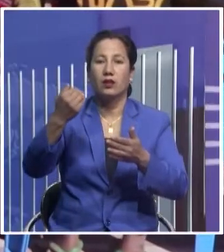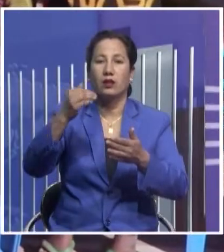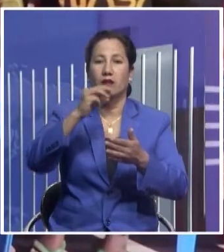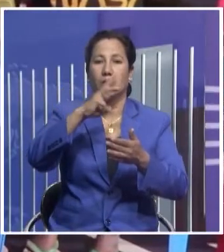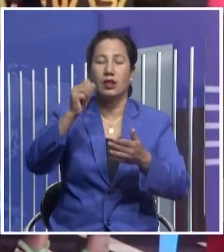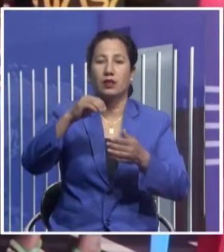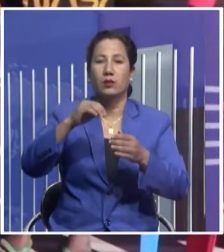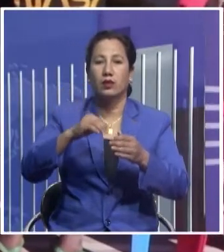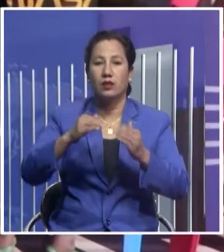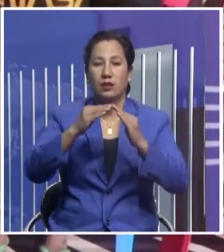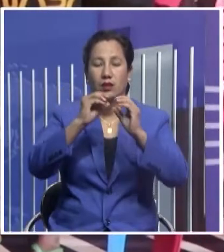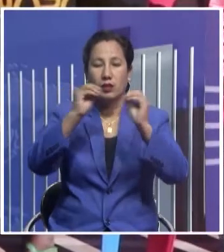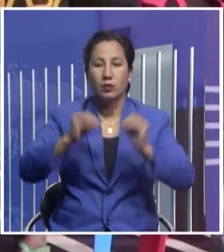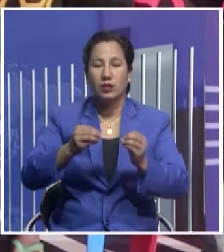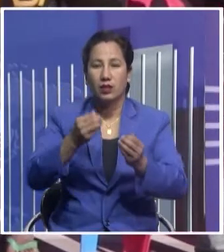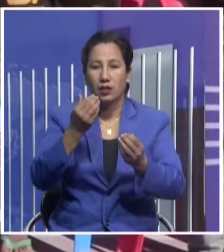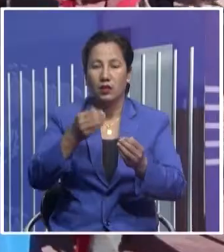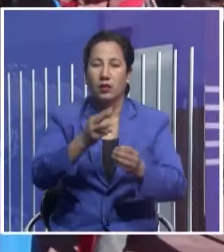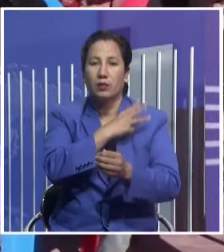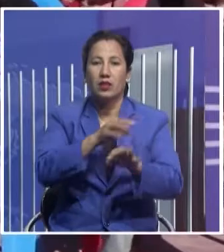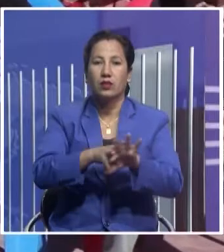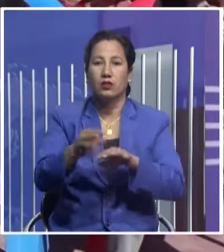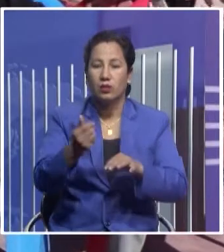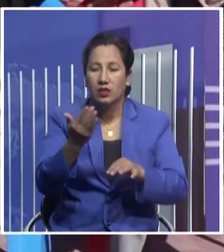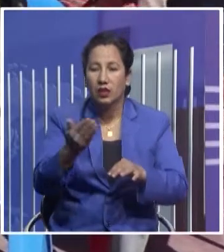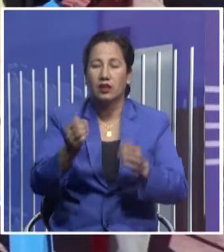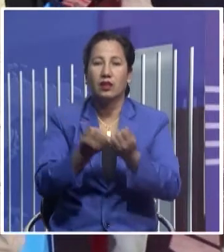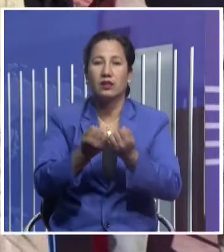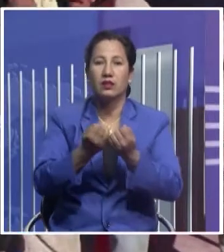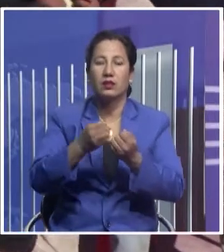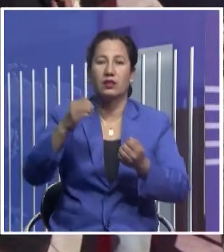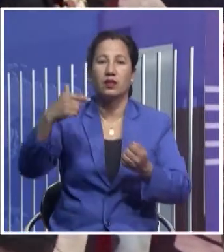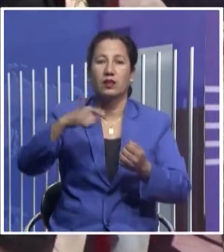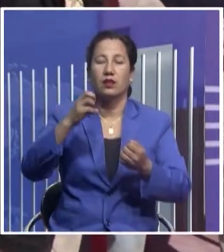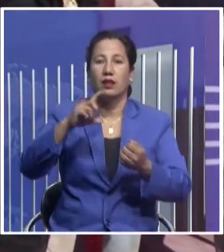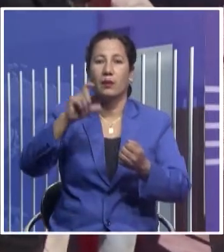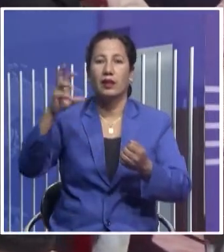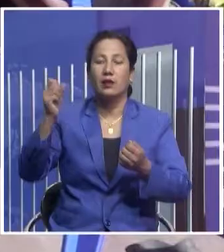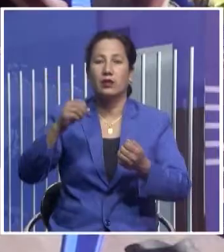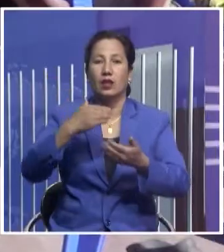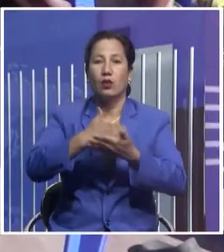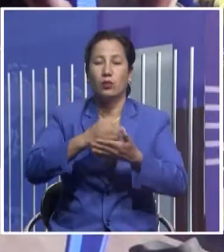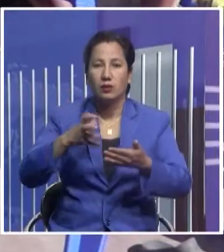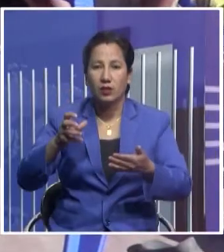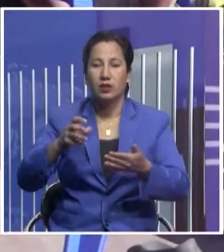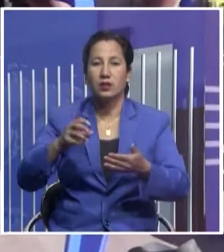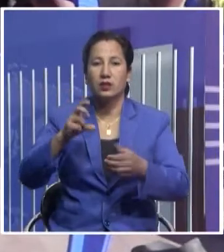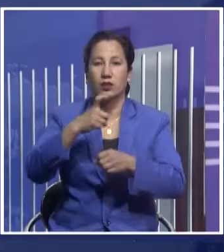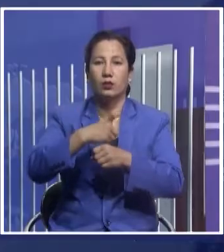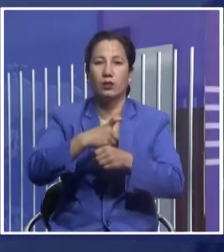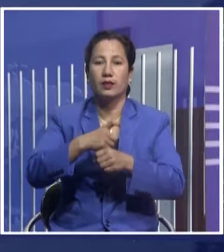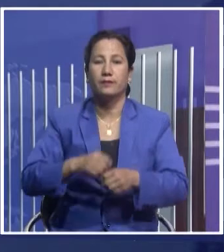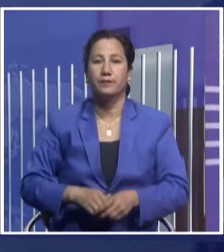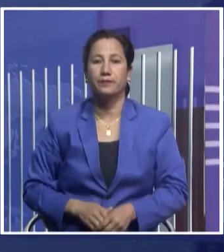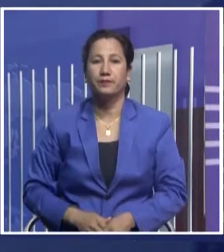पसल तथा मानिसहरूसँग पैसा माग्ने समेत गर्दछन्। अनिल खत्री, नेपाल टेलिभिजन, लुम्बिनी प्रदेश, गुल्मी।